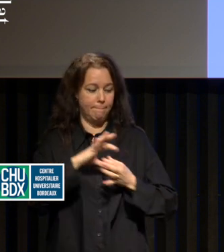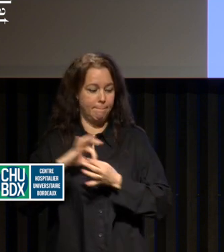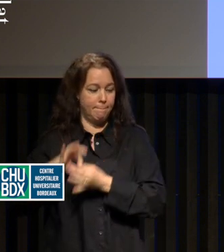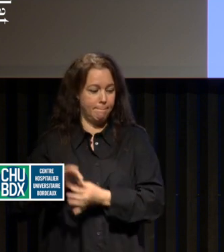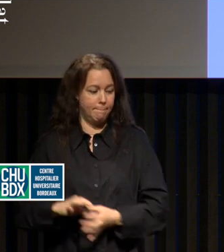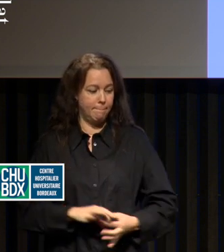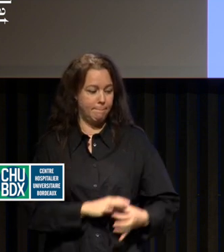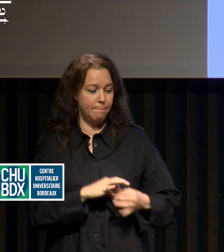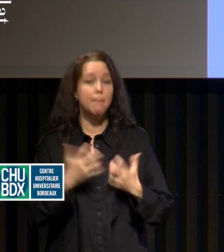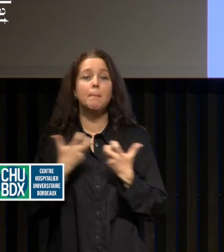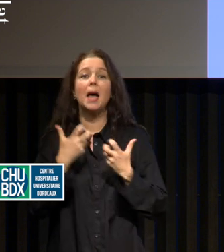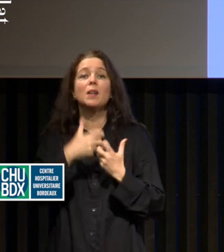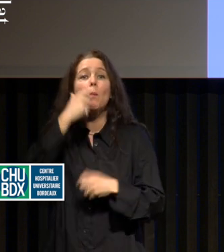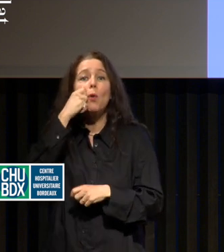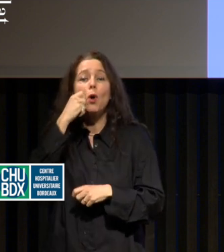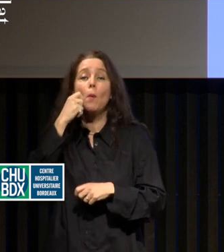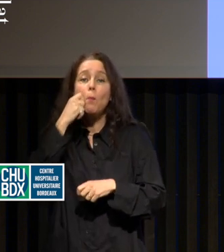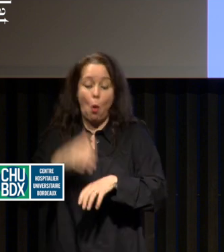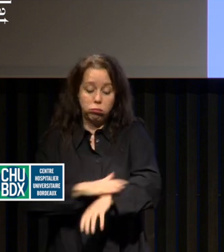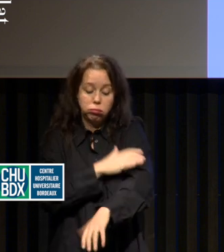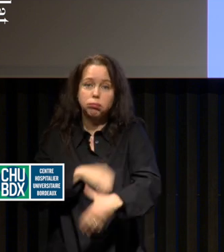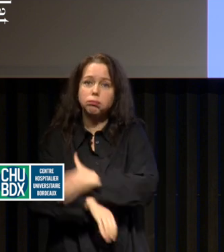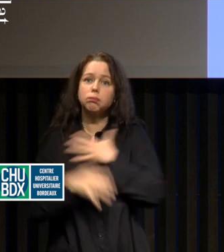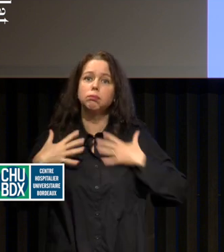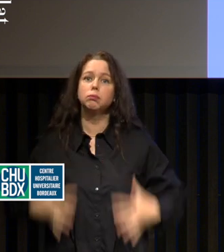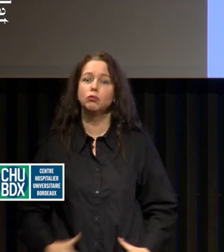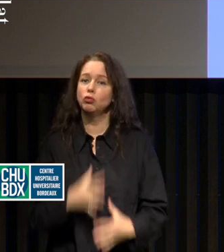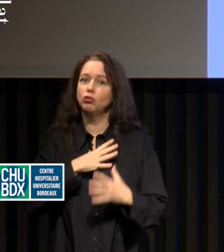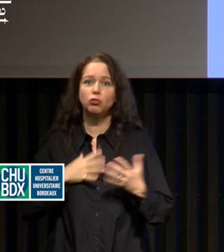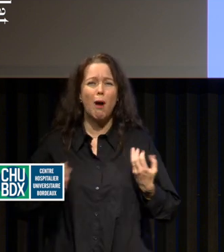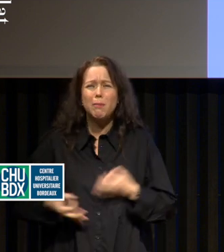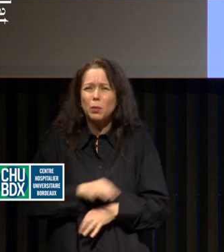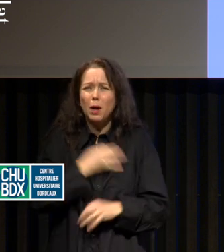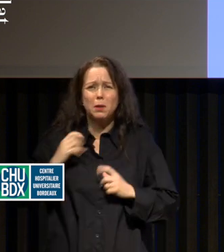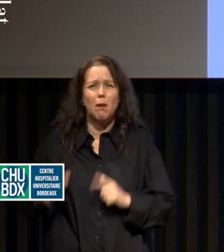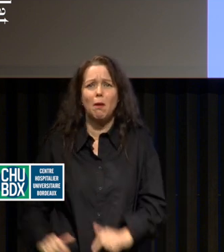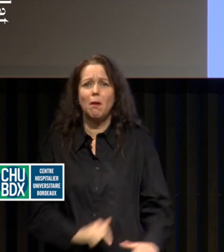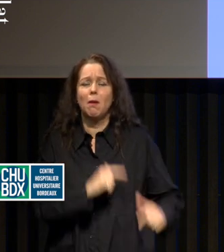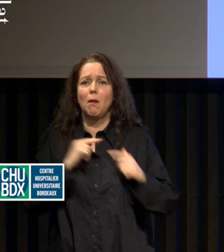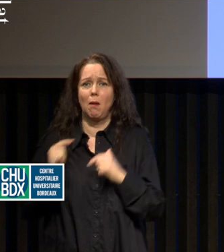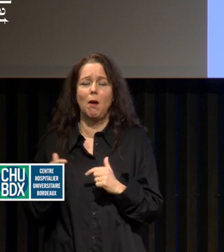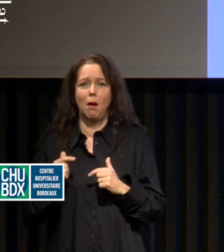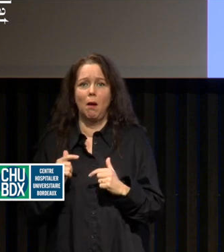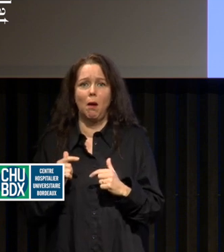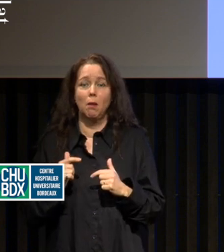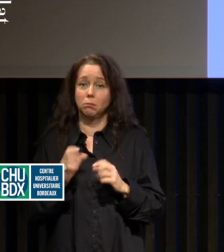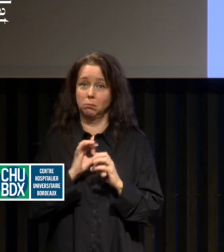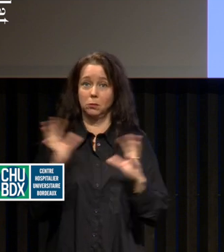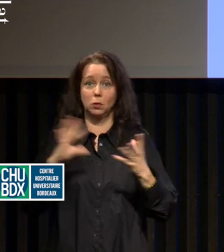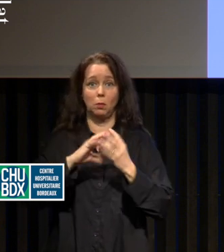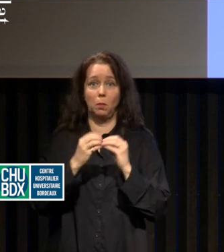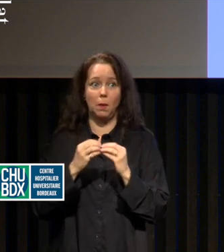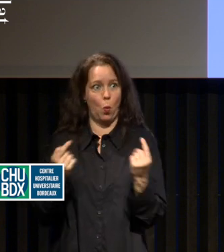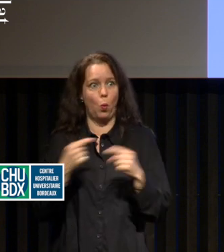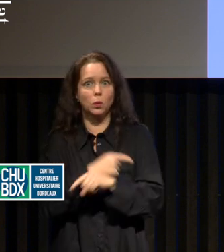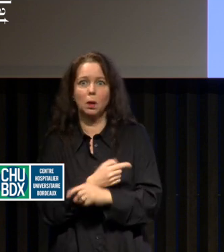Notre surface cutanée, elle est recouverte de micro-organismes, surtout de bactéries, mais pas que, sans que ça pose problème. Au contraire, ça a même